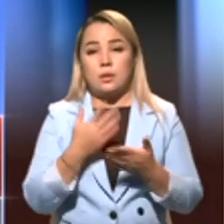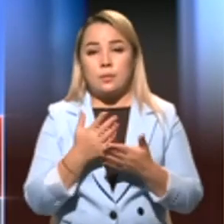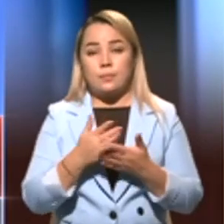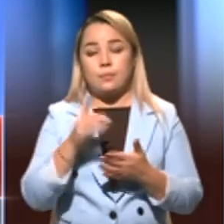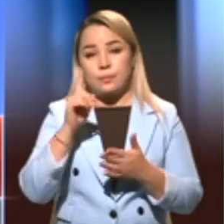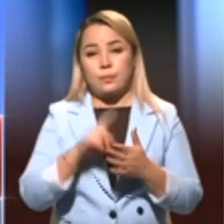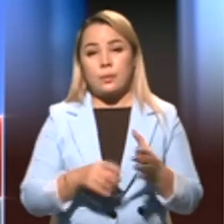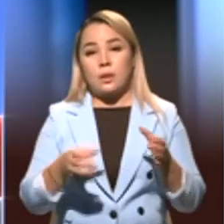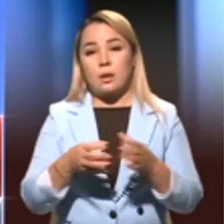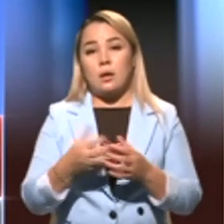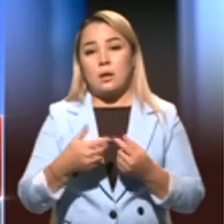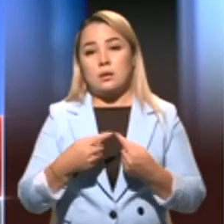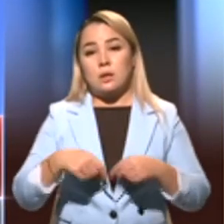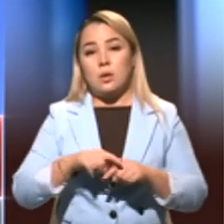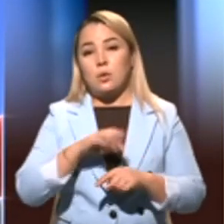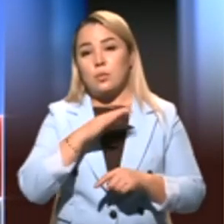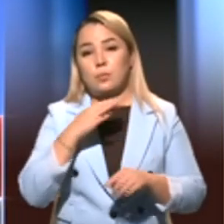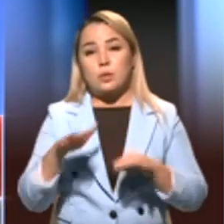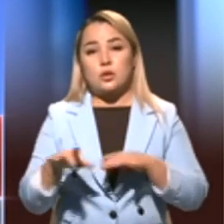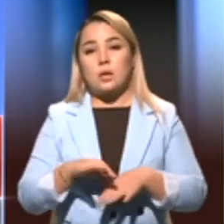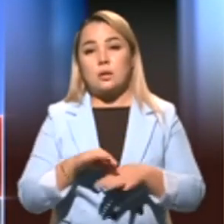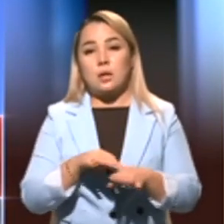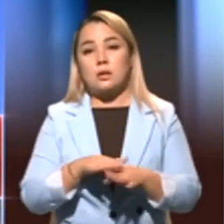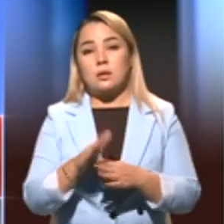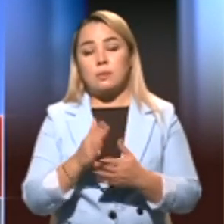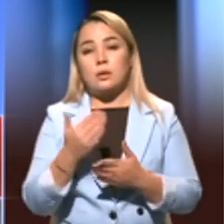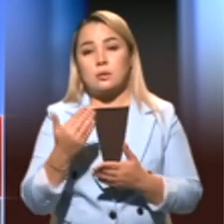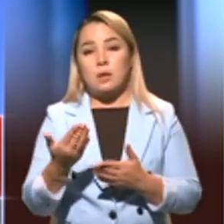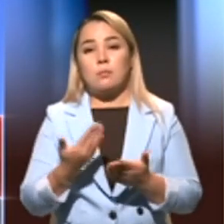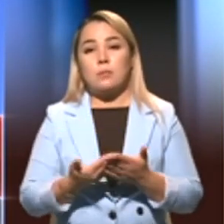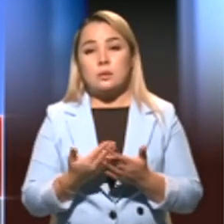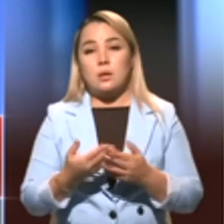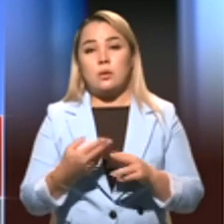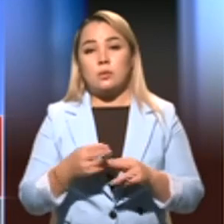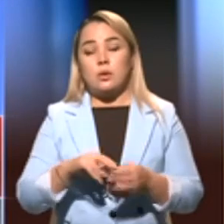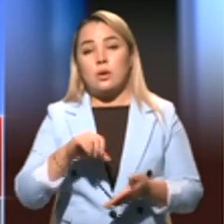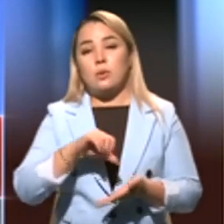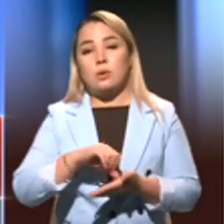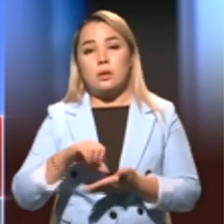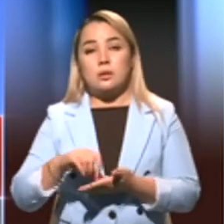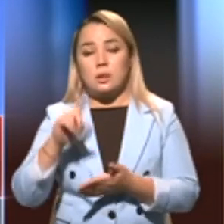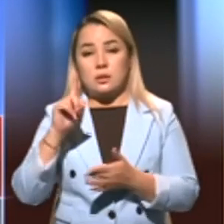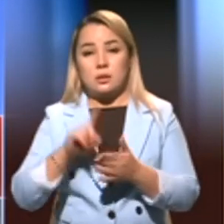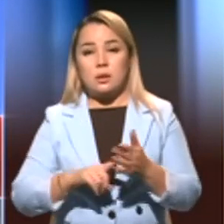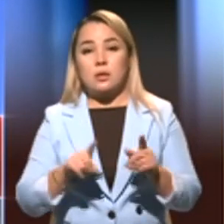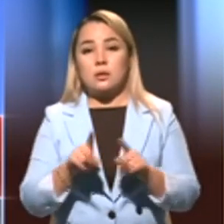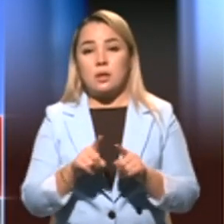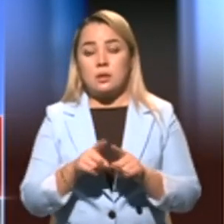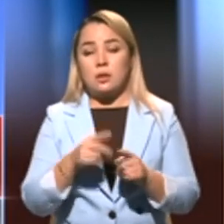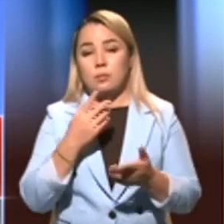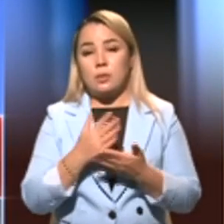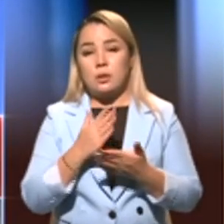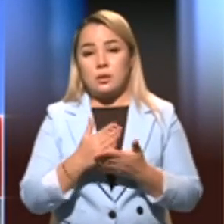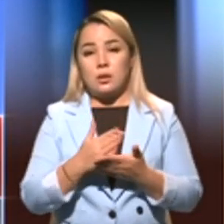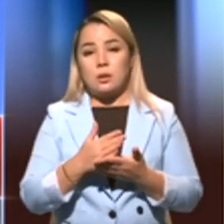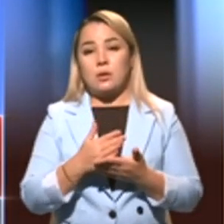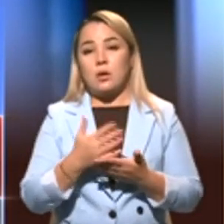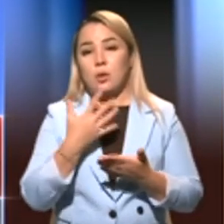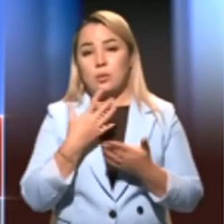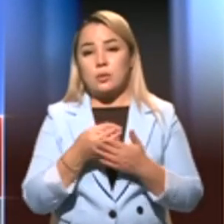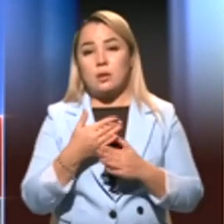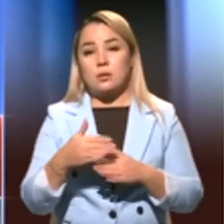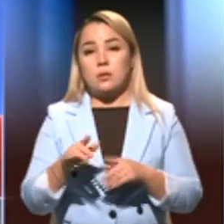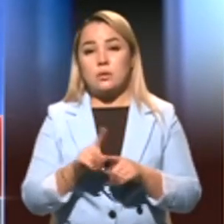діни бірлестіктер арасында да көптеген іс-шаралар өтеді. Ол мысалға уәкілетті дін саласындағы уәкілетті мемлекеттік орган тарапынан, одан